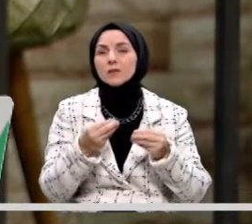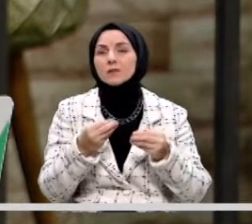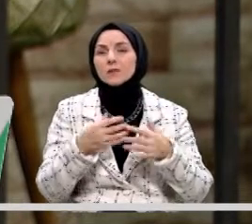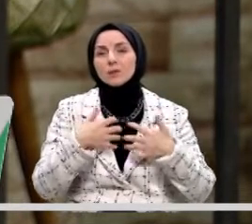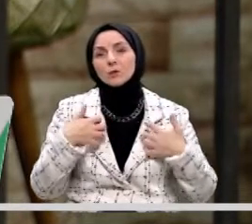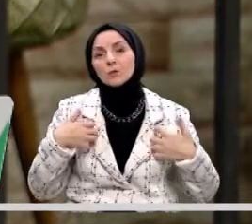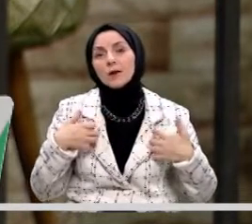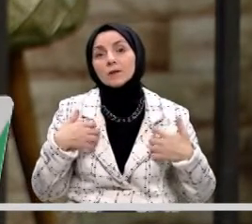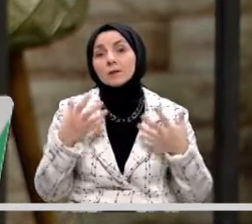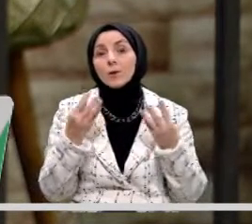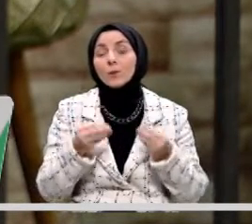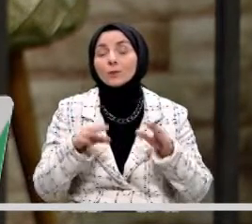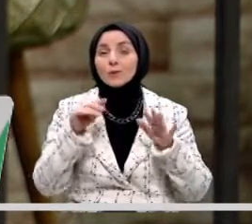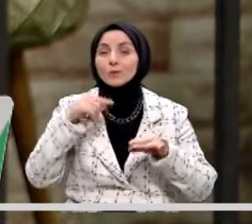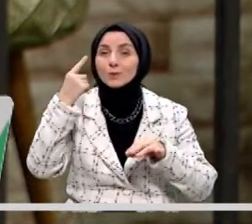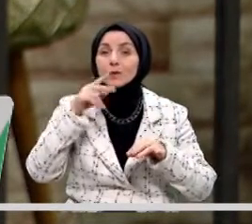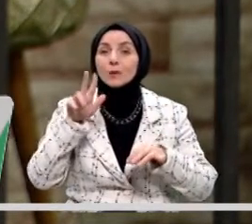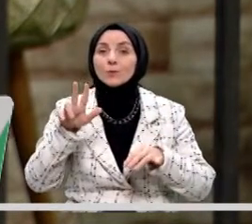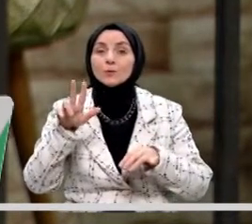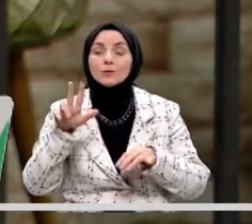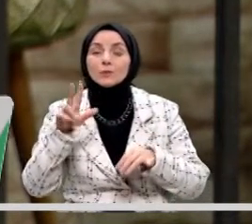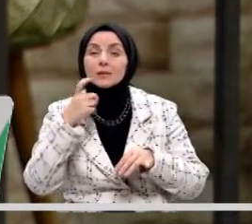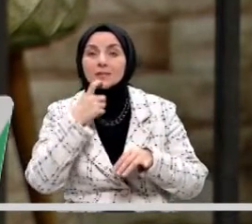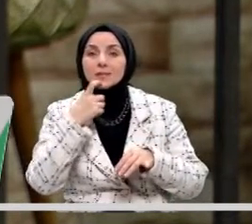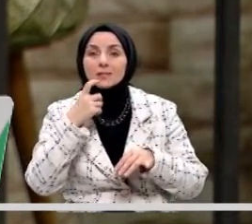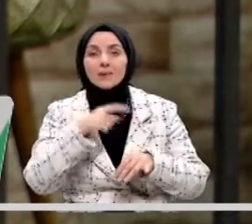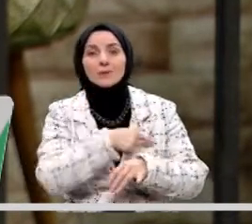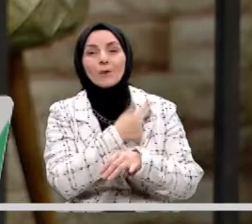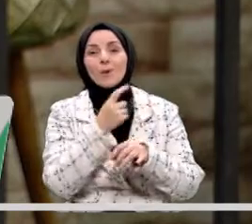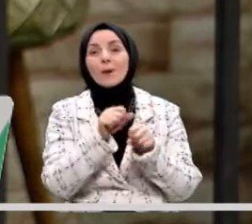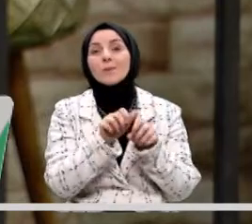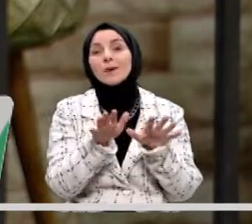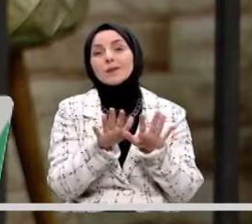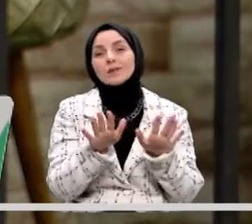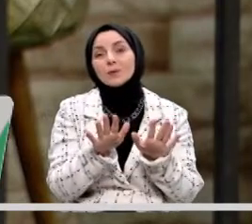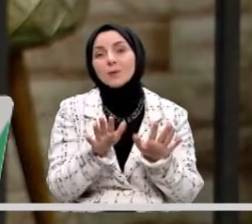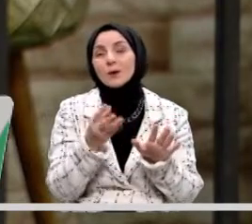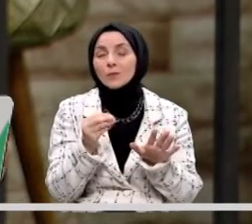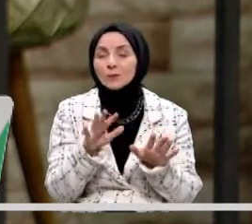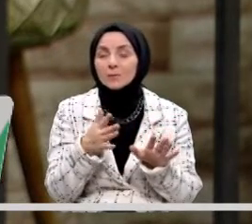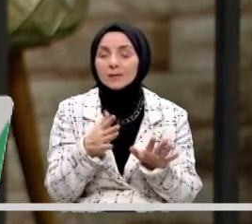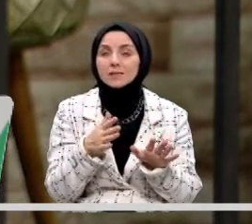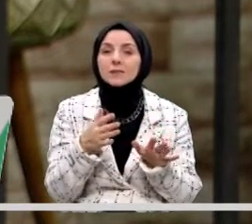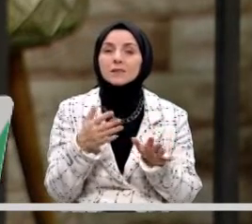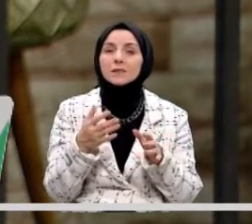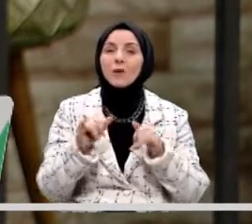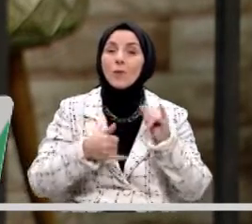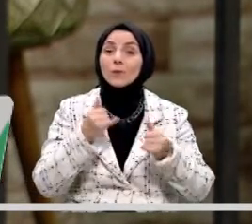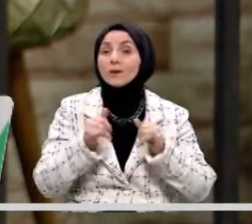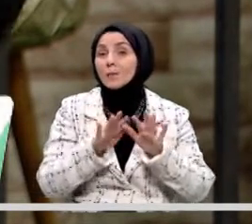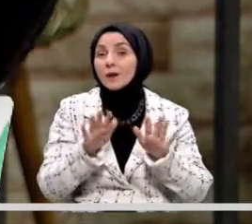o yüzden de bu çok Normalde 48 aydan sonra okul ortam ona yavaş yavaş yavaş geliştirecektir parka götürdüğümüzde